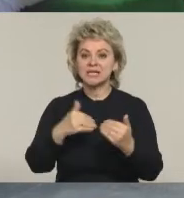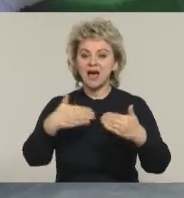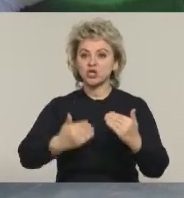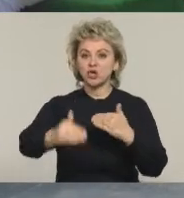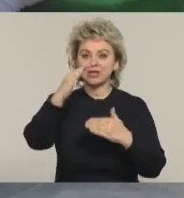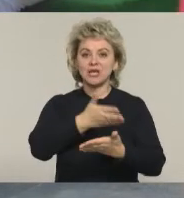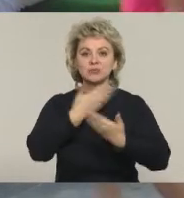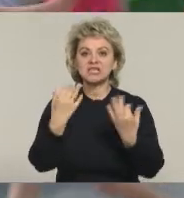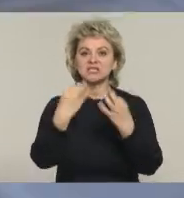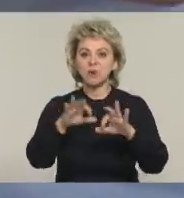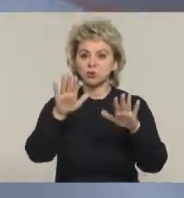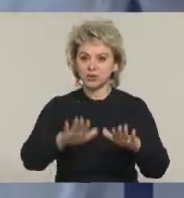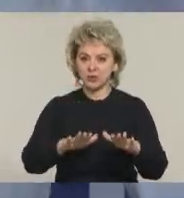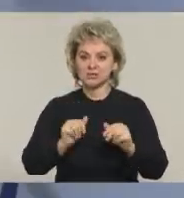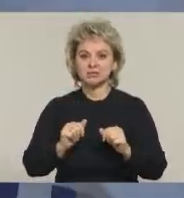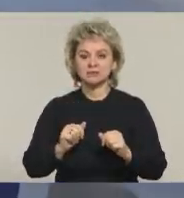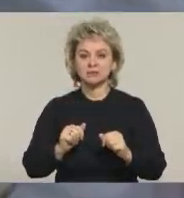небом нет свободных мест.